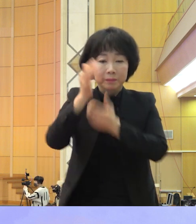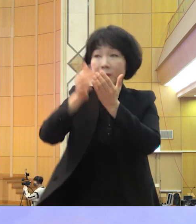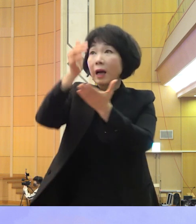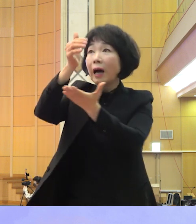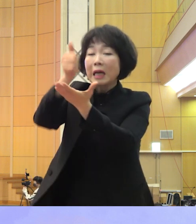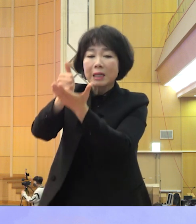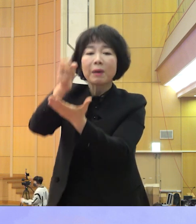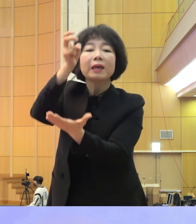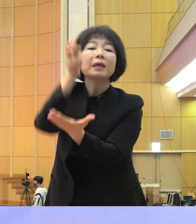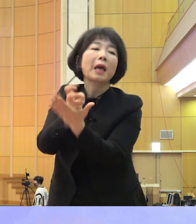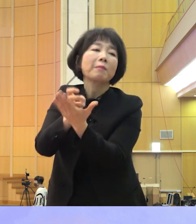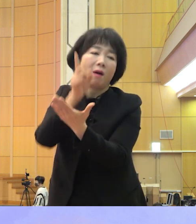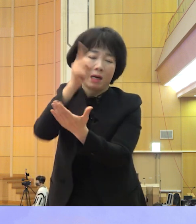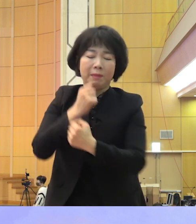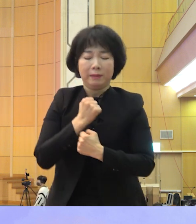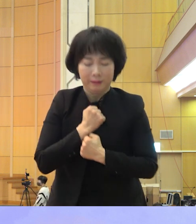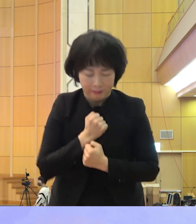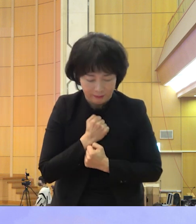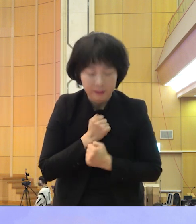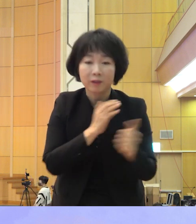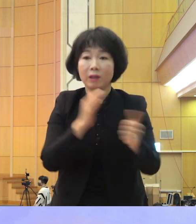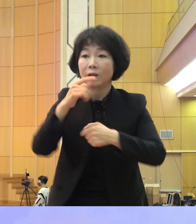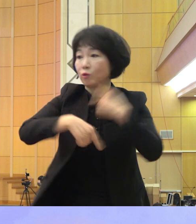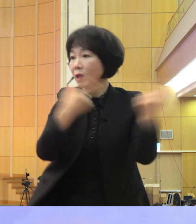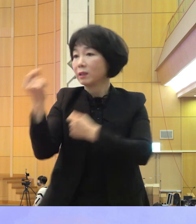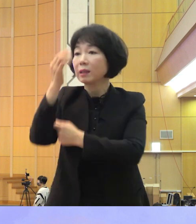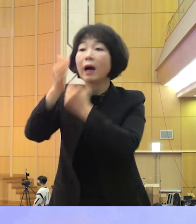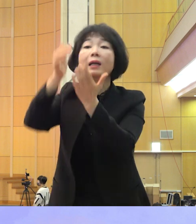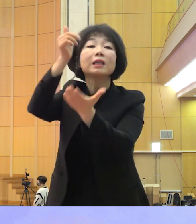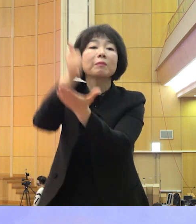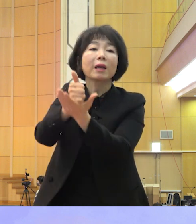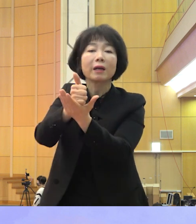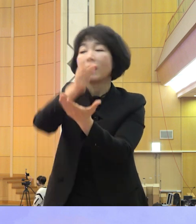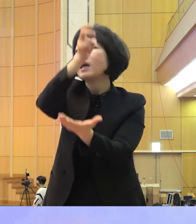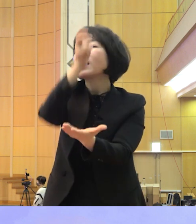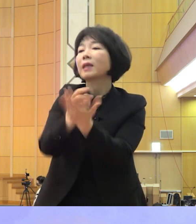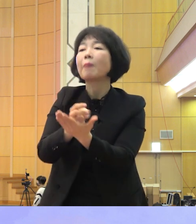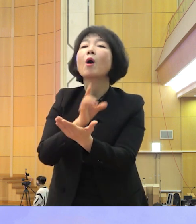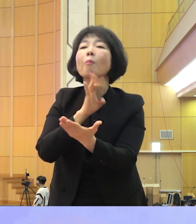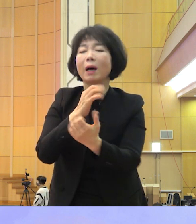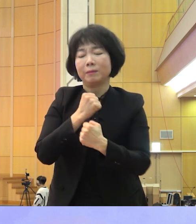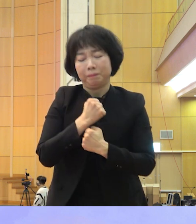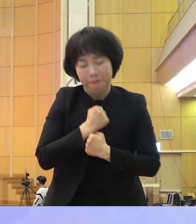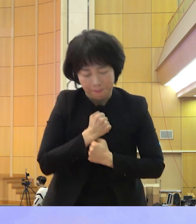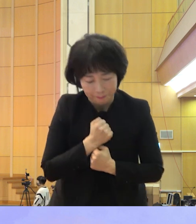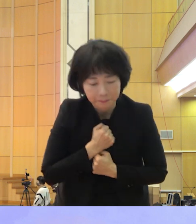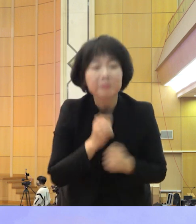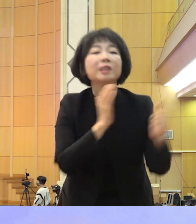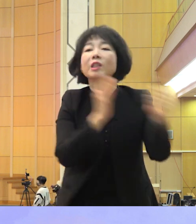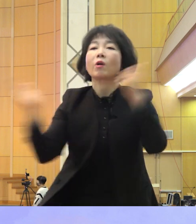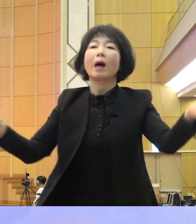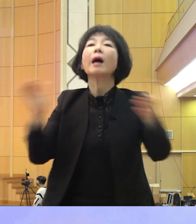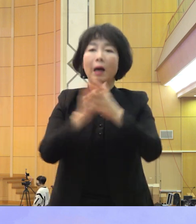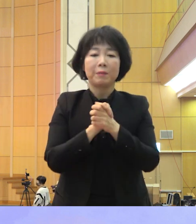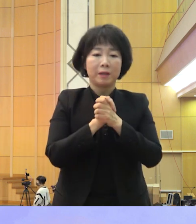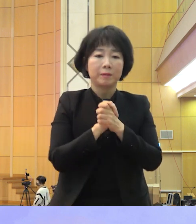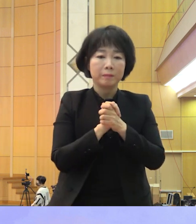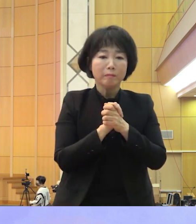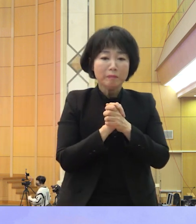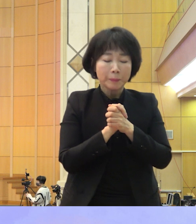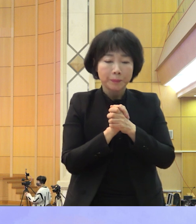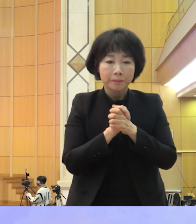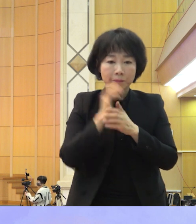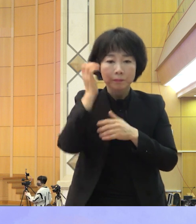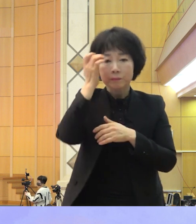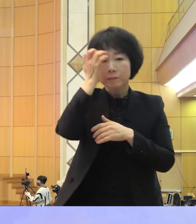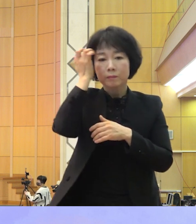하나님의 계명만 지켜라. 따라합시다. 하나님의 계명만 지켜라. 여기서부터